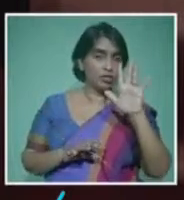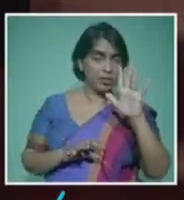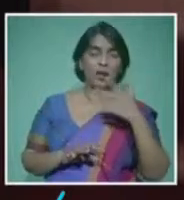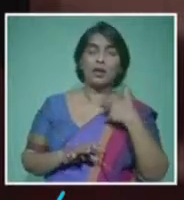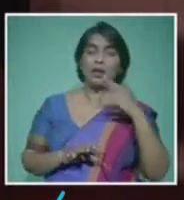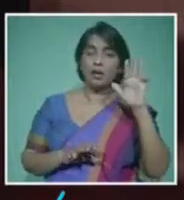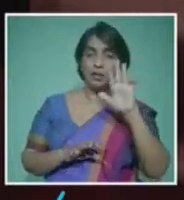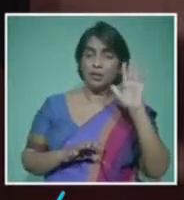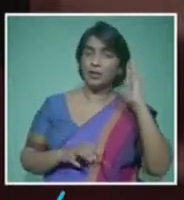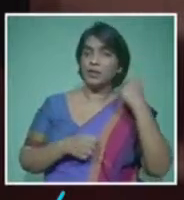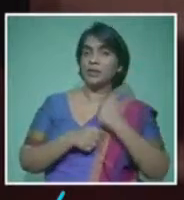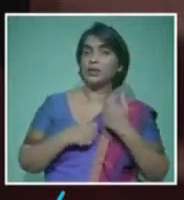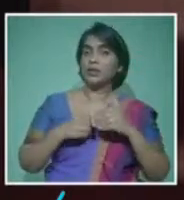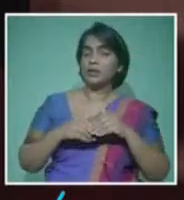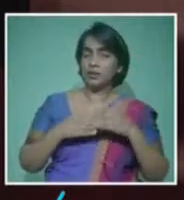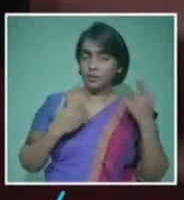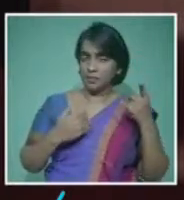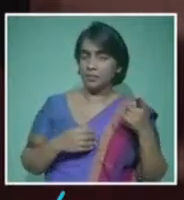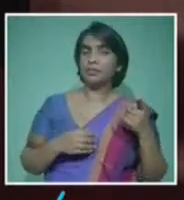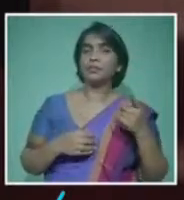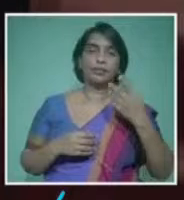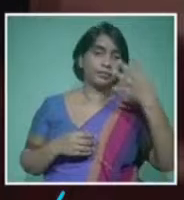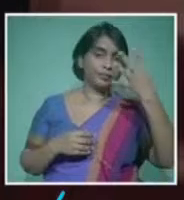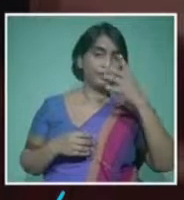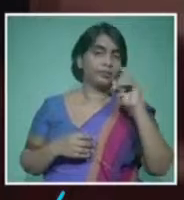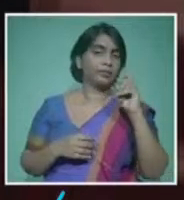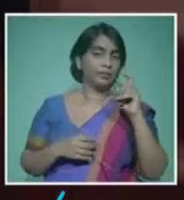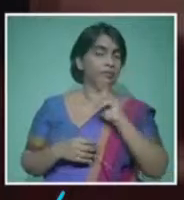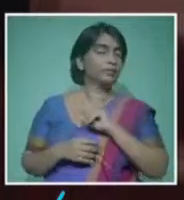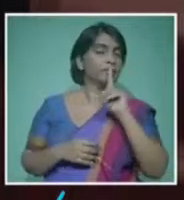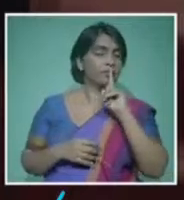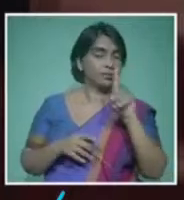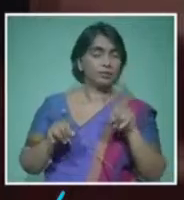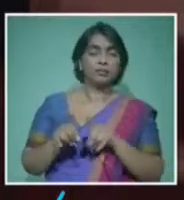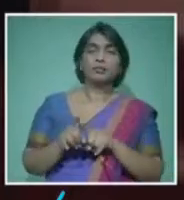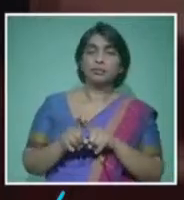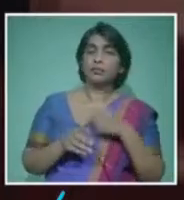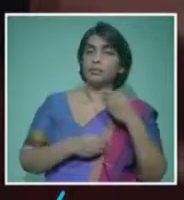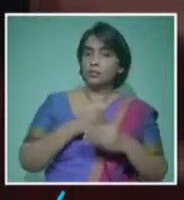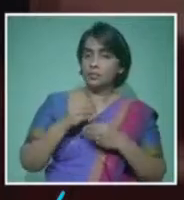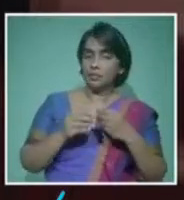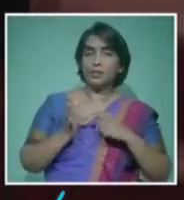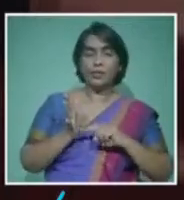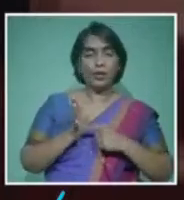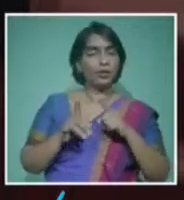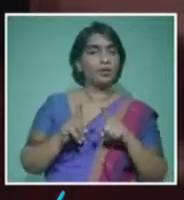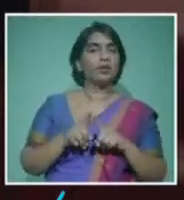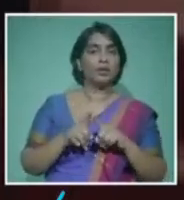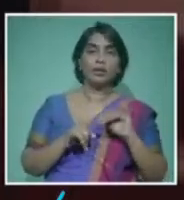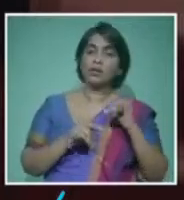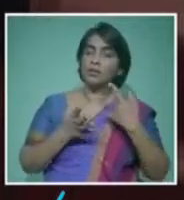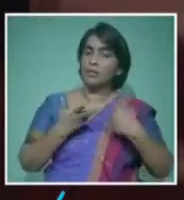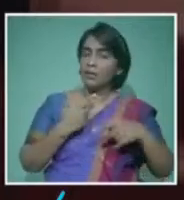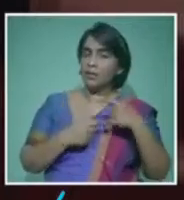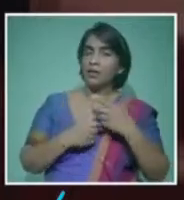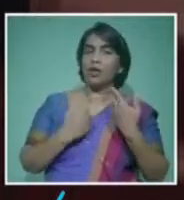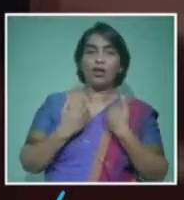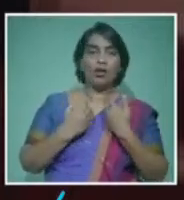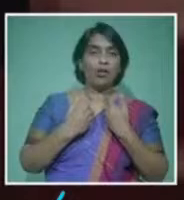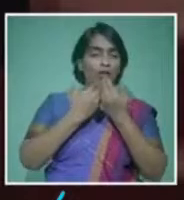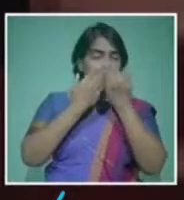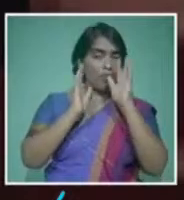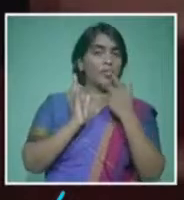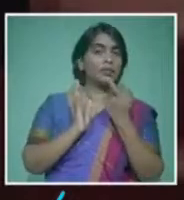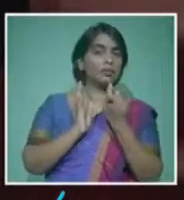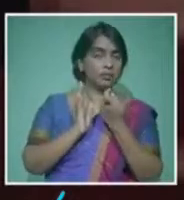2285/19 දරන අතිවිශේෂ ගැසට් නිවේදනයේ 4 ඈහි සඳහන් පරිදි නිෂ්පාදන අම්ද්‍රව්‍යයක් ලෙස යම් ද්‍රව්‍යයක් විවෘත ගිණුම් ක්‍රමයේ